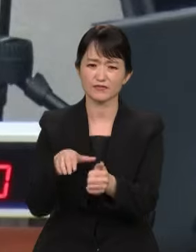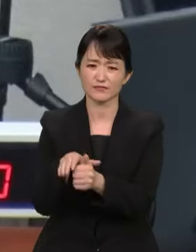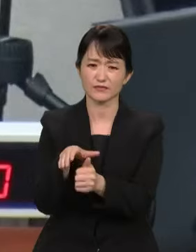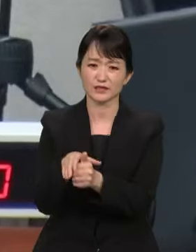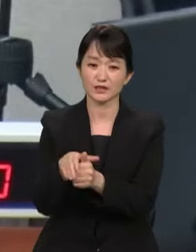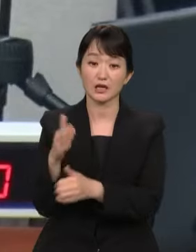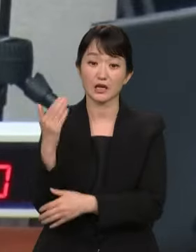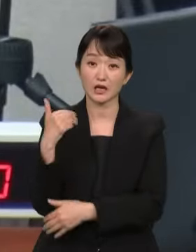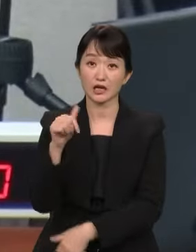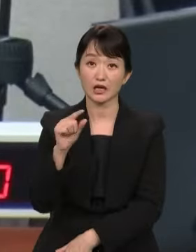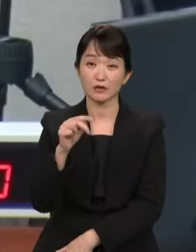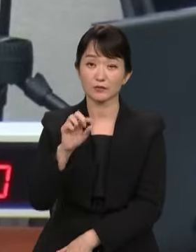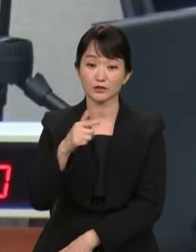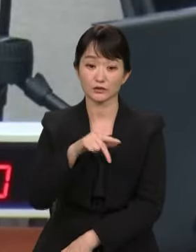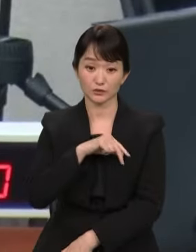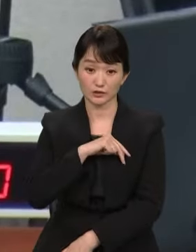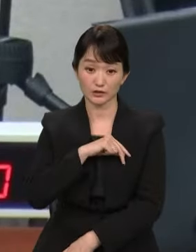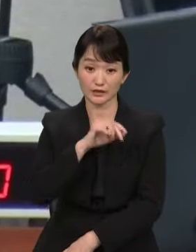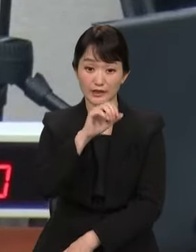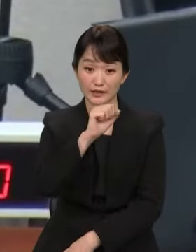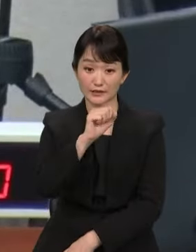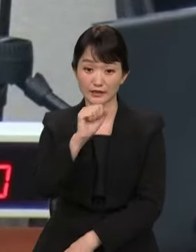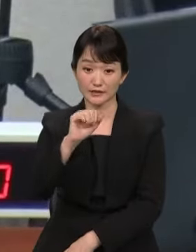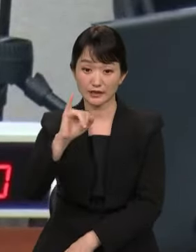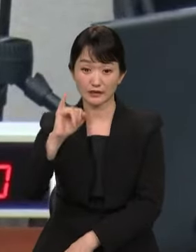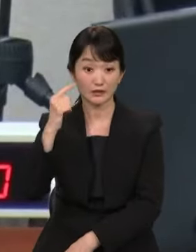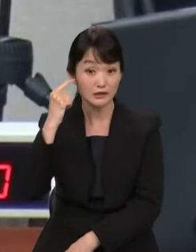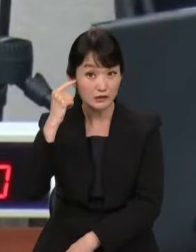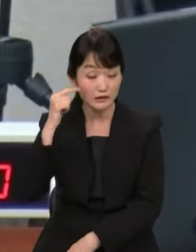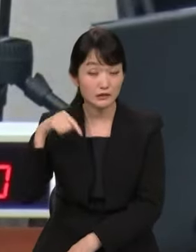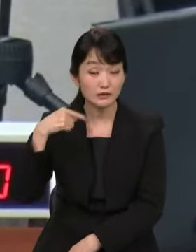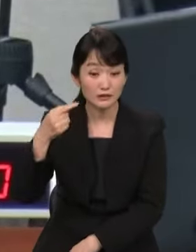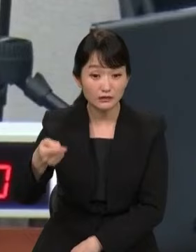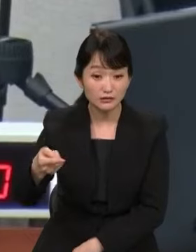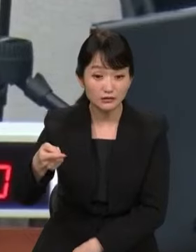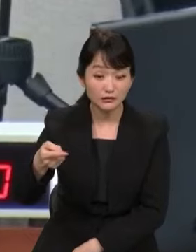아까 한민수 위원은 SSI까지 들었다고 했는데 그 뒤에